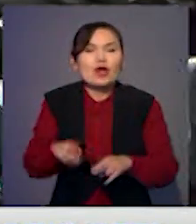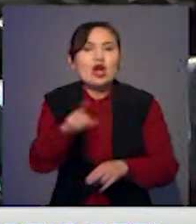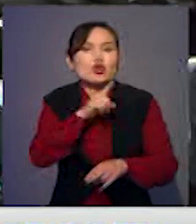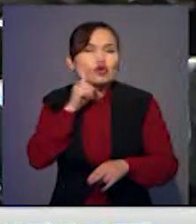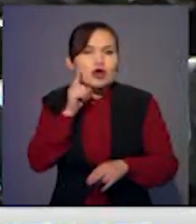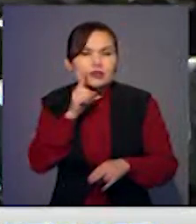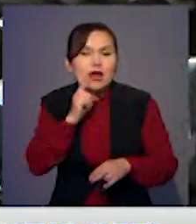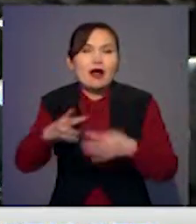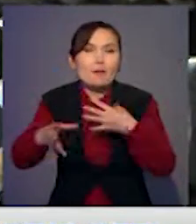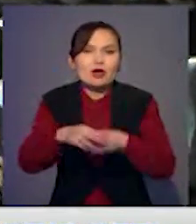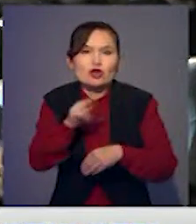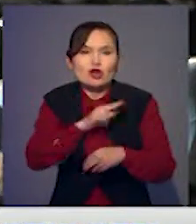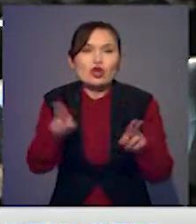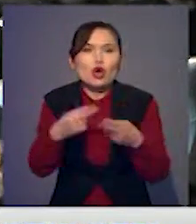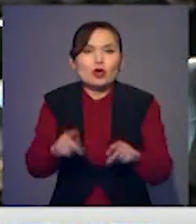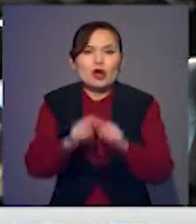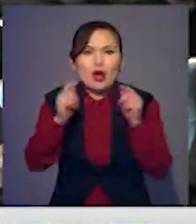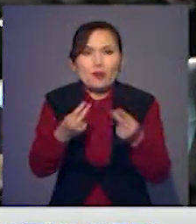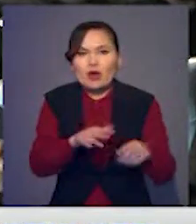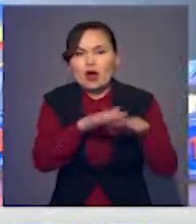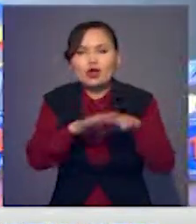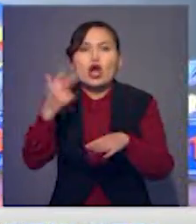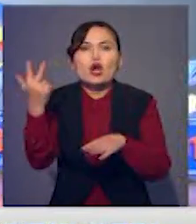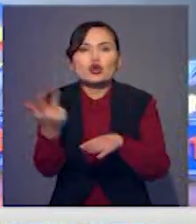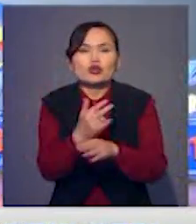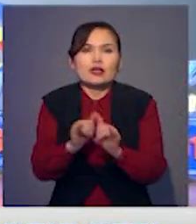істейтін клубтардың санын көбейтіп, бөлінетін қаржы 3